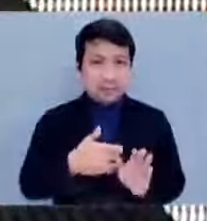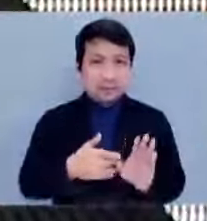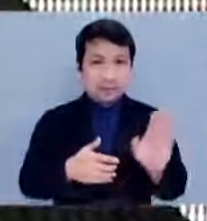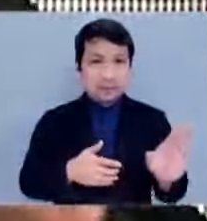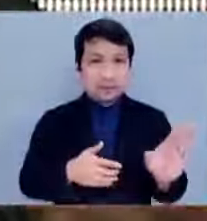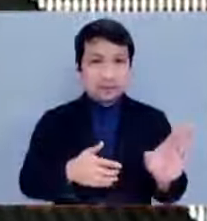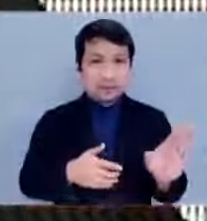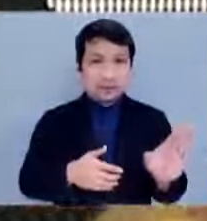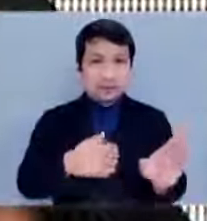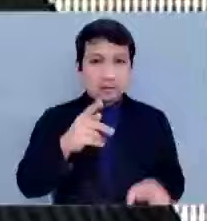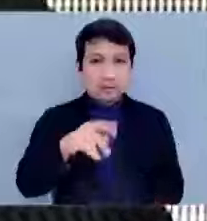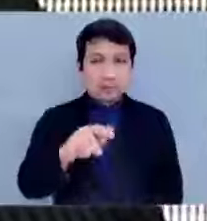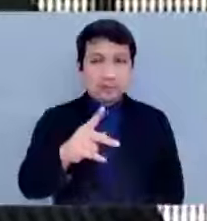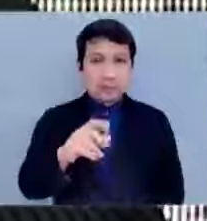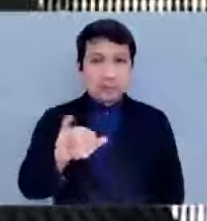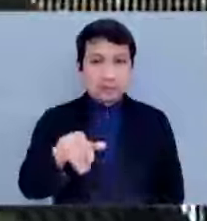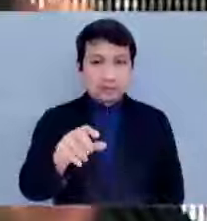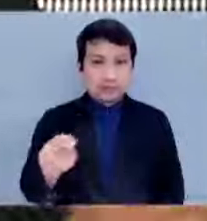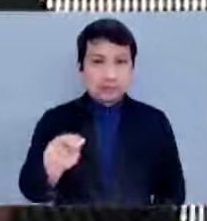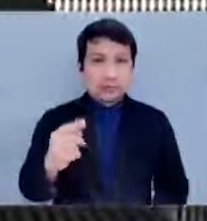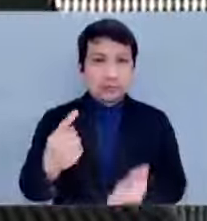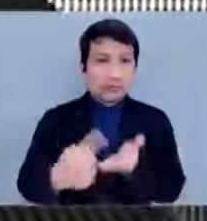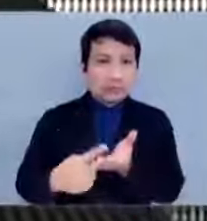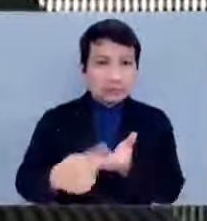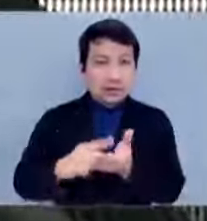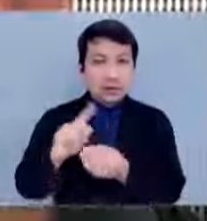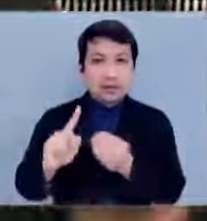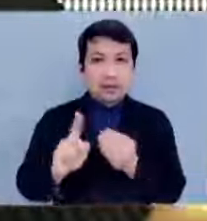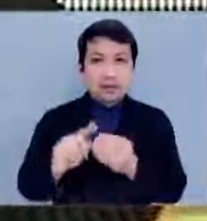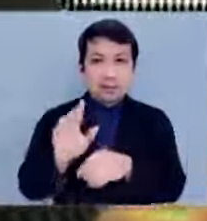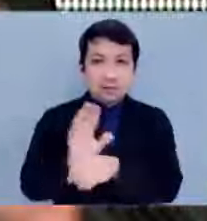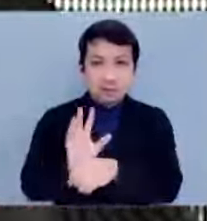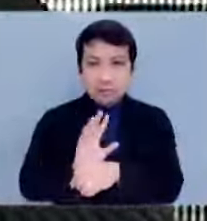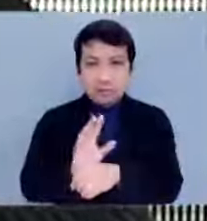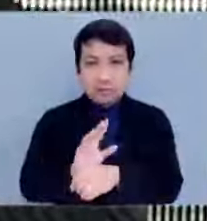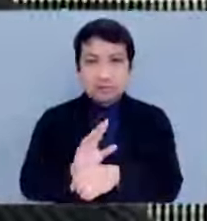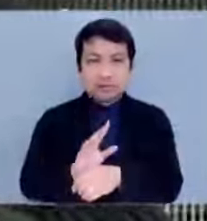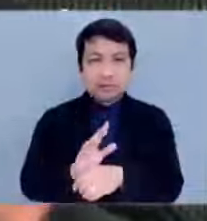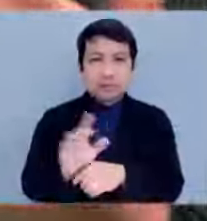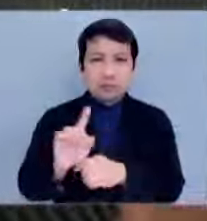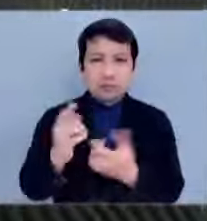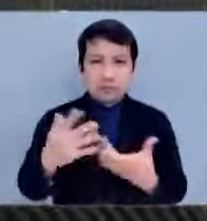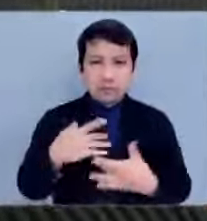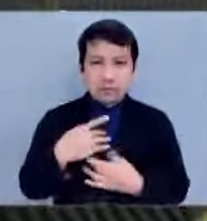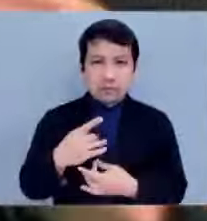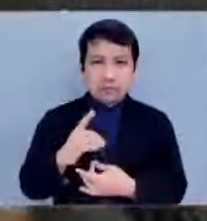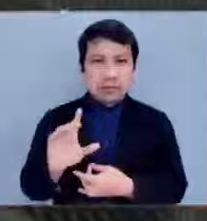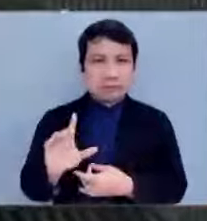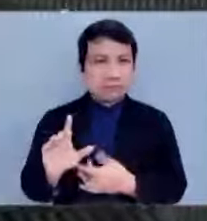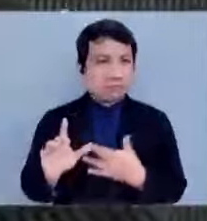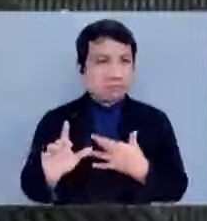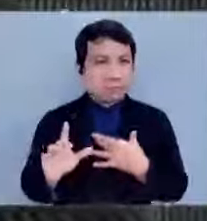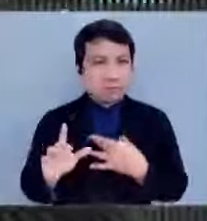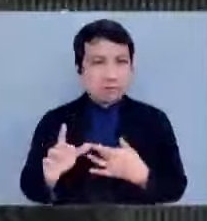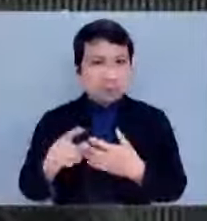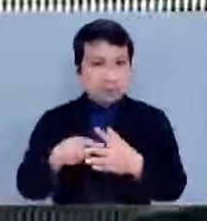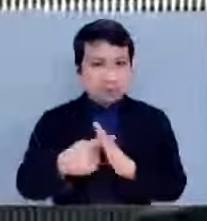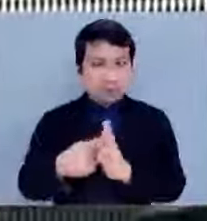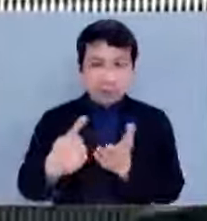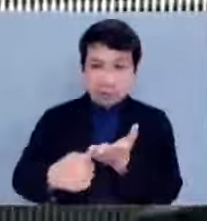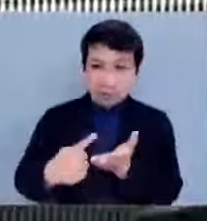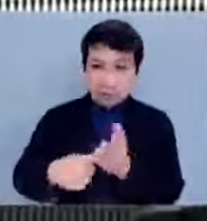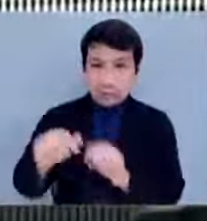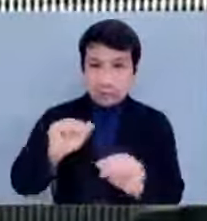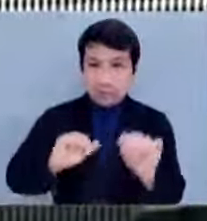Park Hee-jun, and then we talked about, you know, filmmaking and like what are the films that he likes, and we started talking about